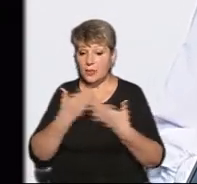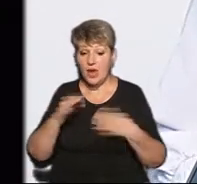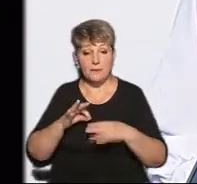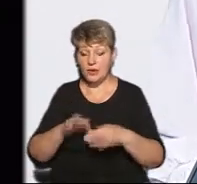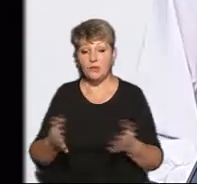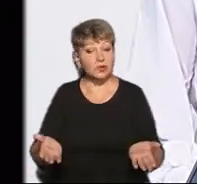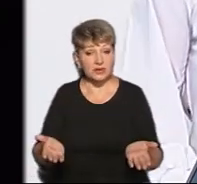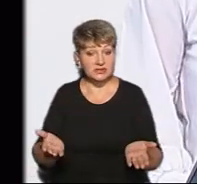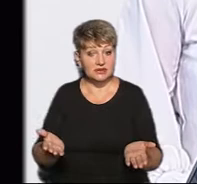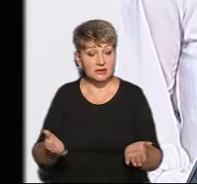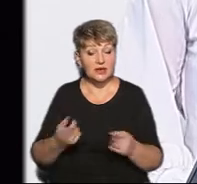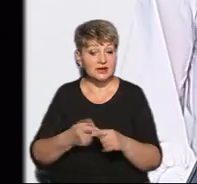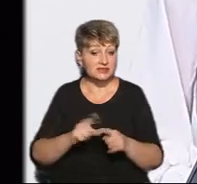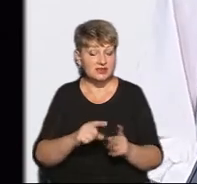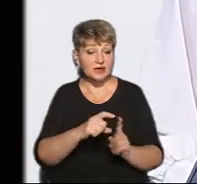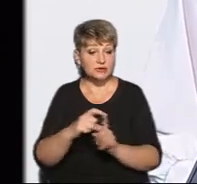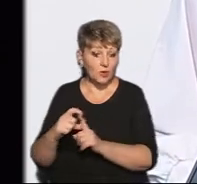Майборди.